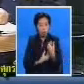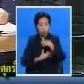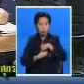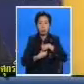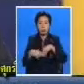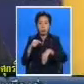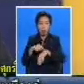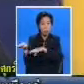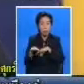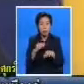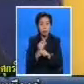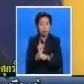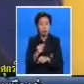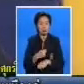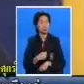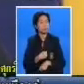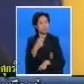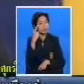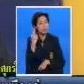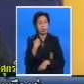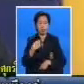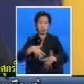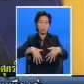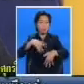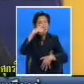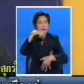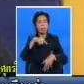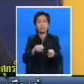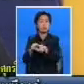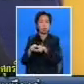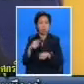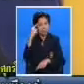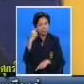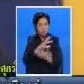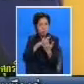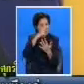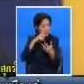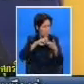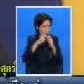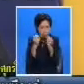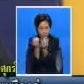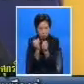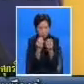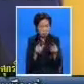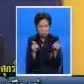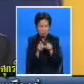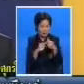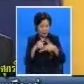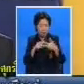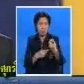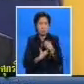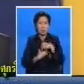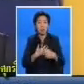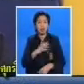นะครับคนไทยทุกคนเนี่ยถ้าเลือกได้ก็คงไม่อยากจะต้องให้บ้านเมืองอยู่ในสภาพที่ต้องเผชิญกับวิกฤตเหล่านี้แต่บางเรื่องเราช่วยไม่ได้